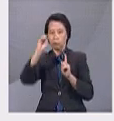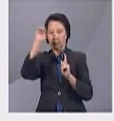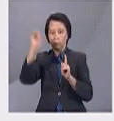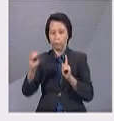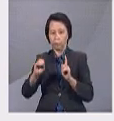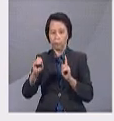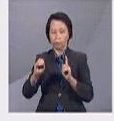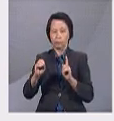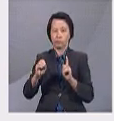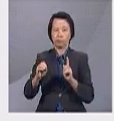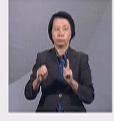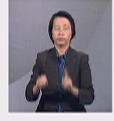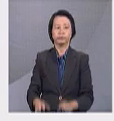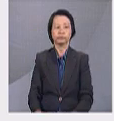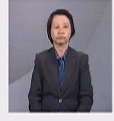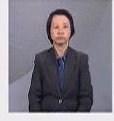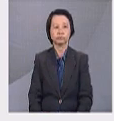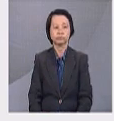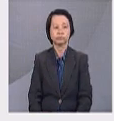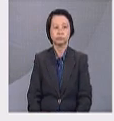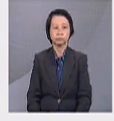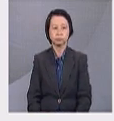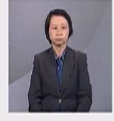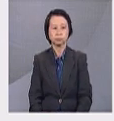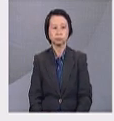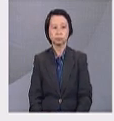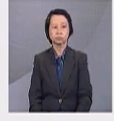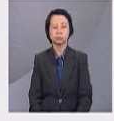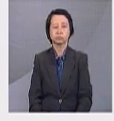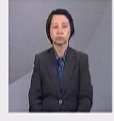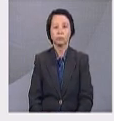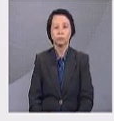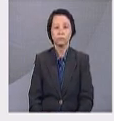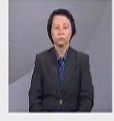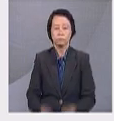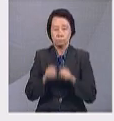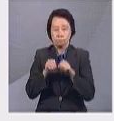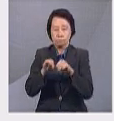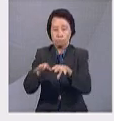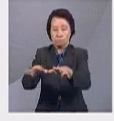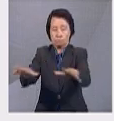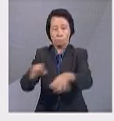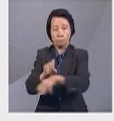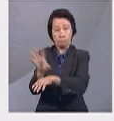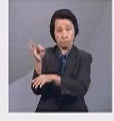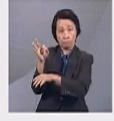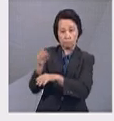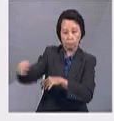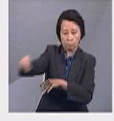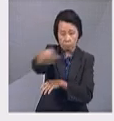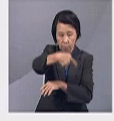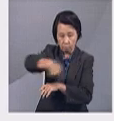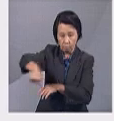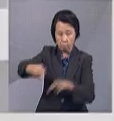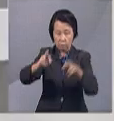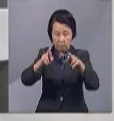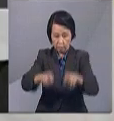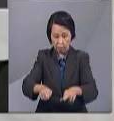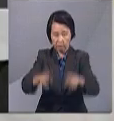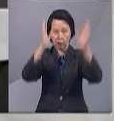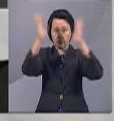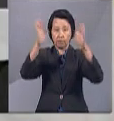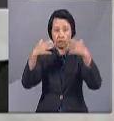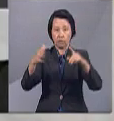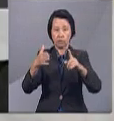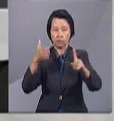label jumlah keseluruhan cash penularan wabah copy 1930 dengan rayap Desa kini telah